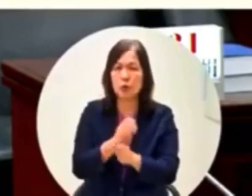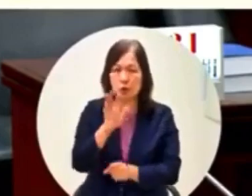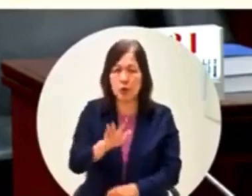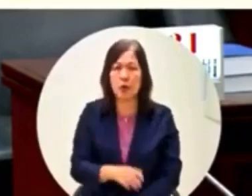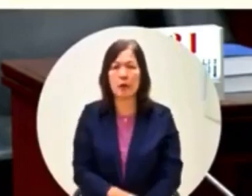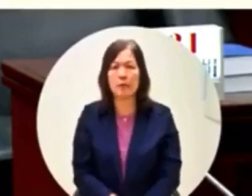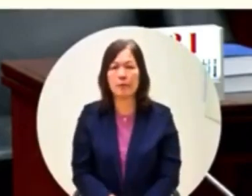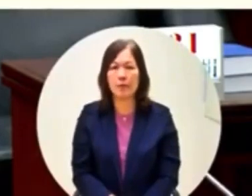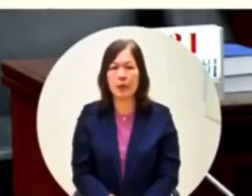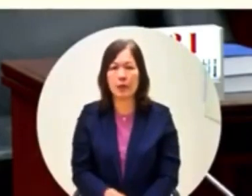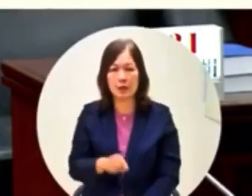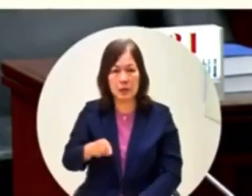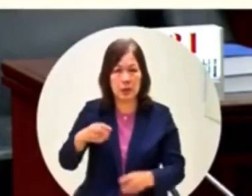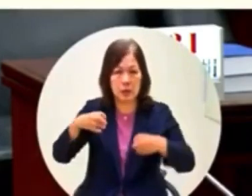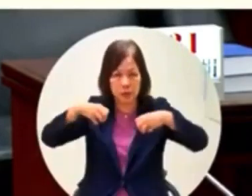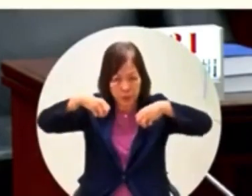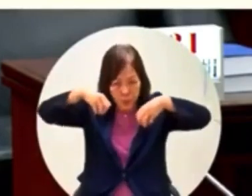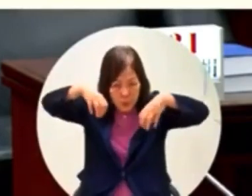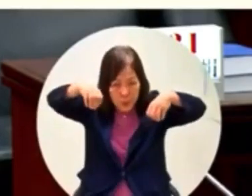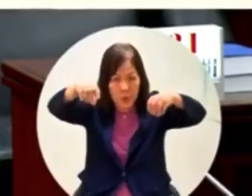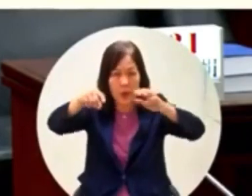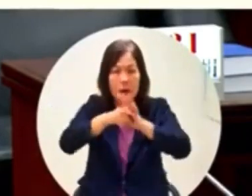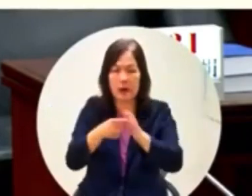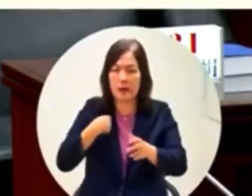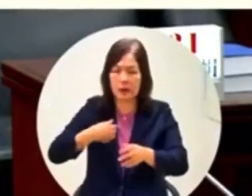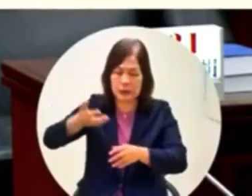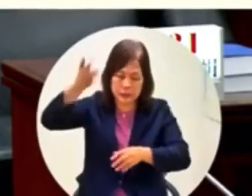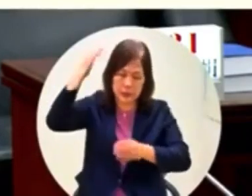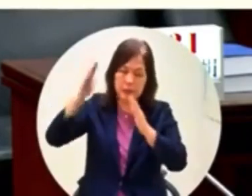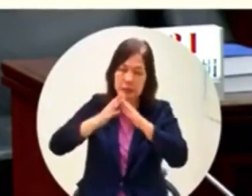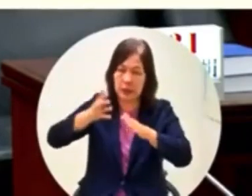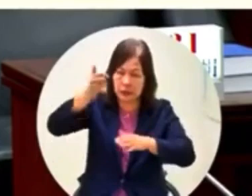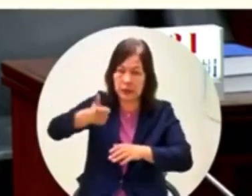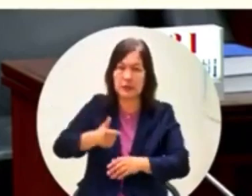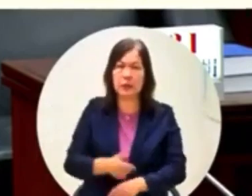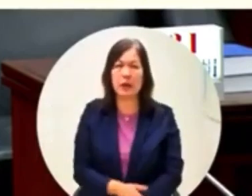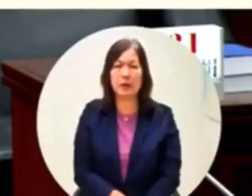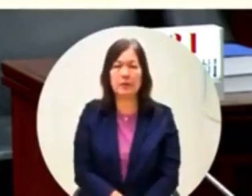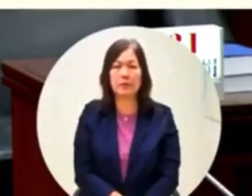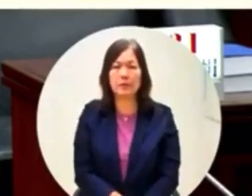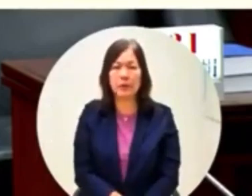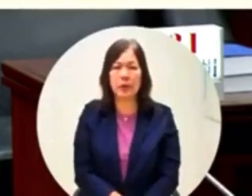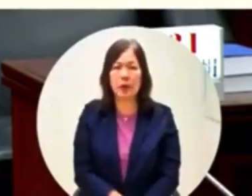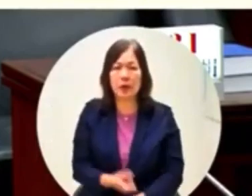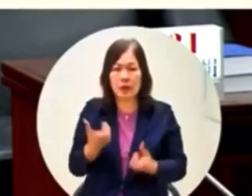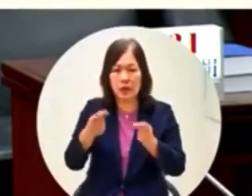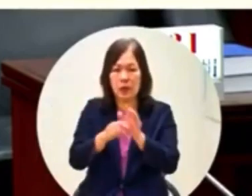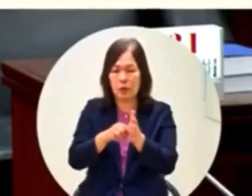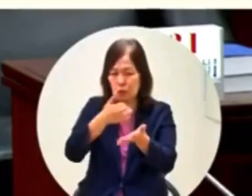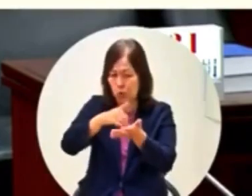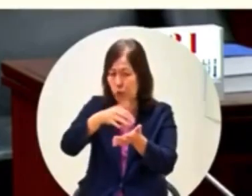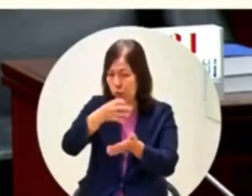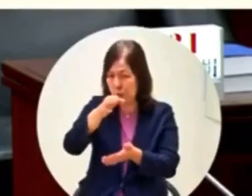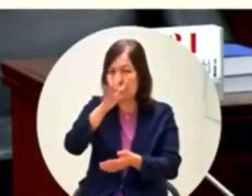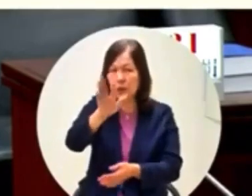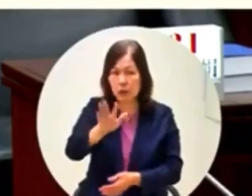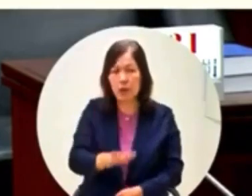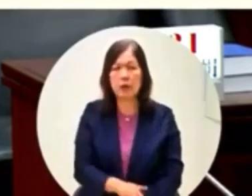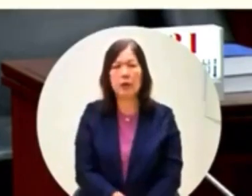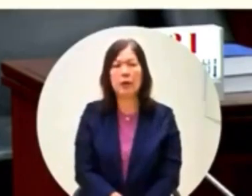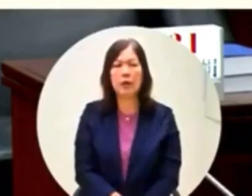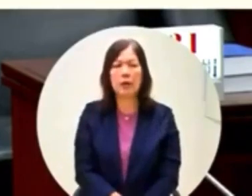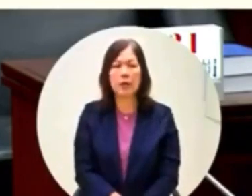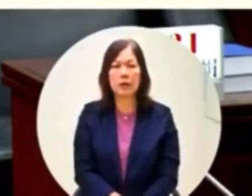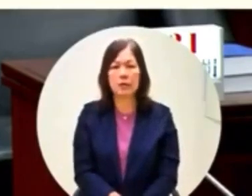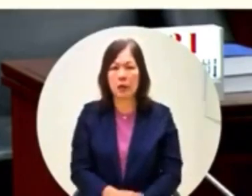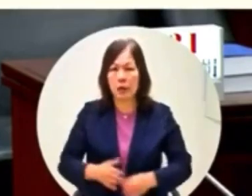灯，以前在前任市长他也针对也有编列预算、编列经费，在整个路